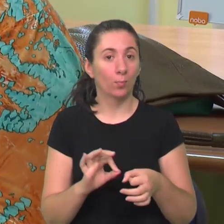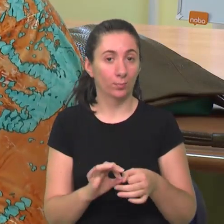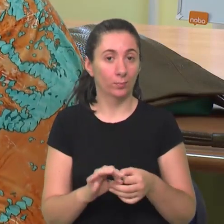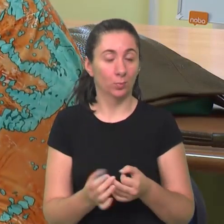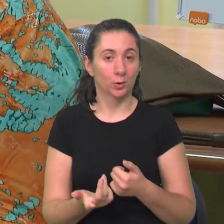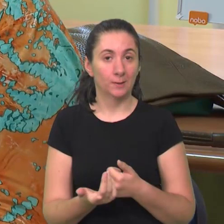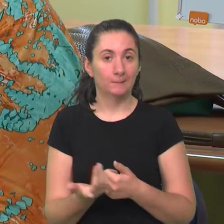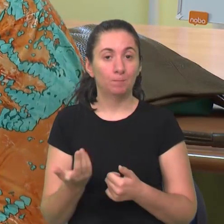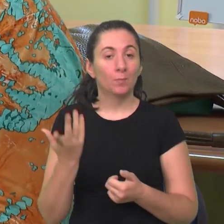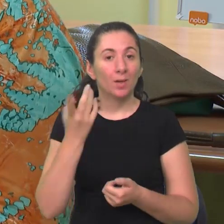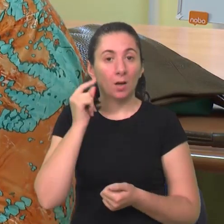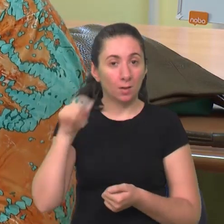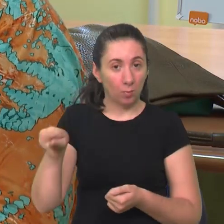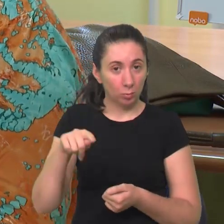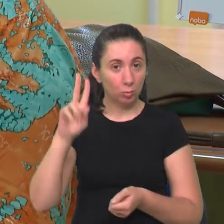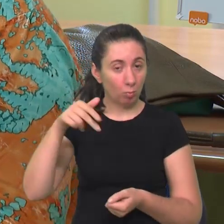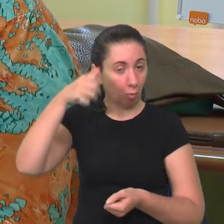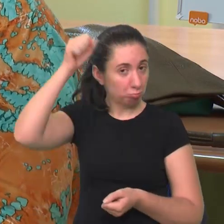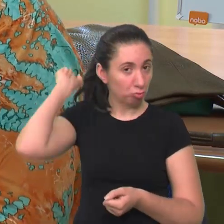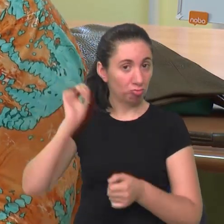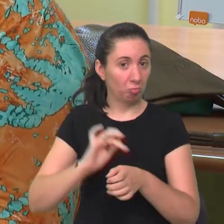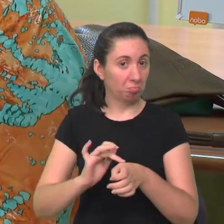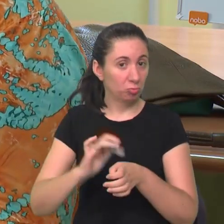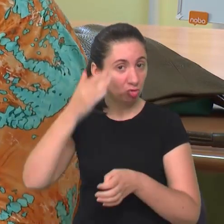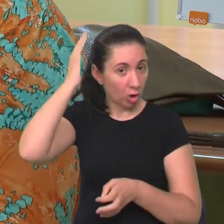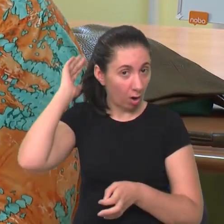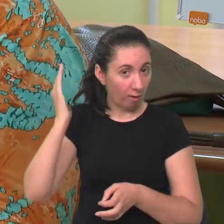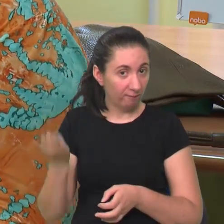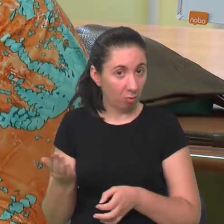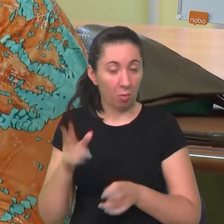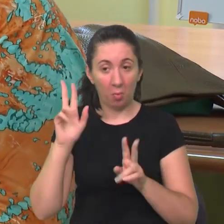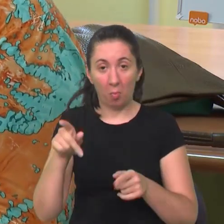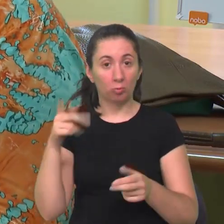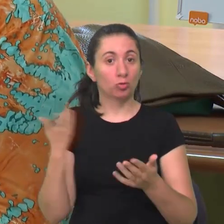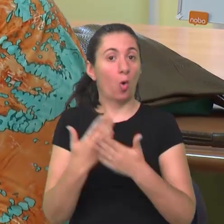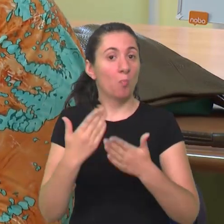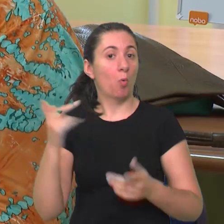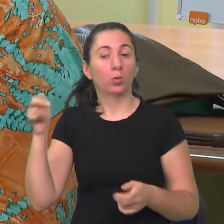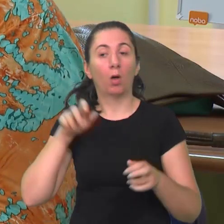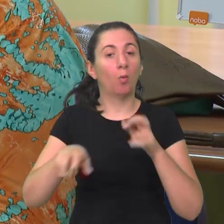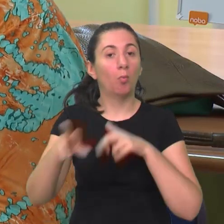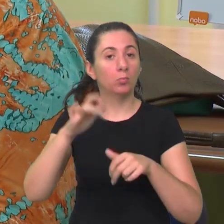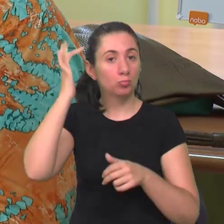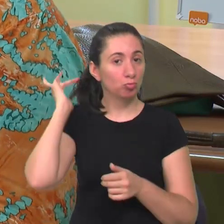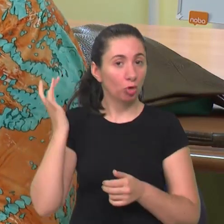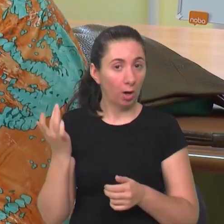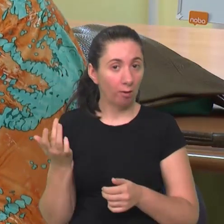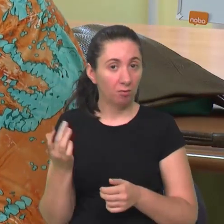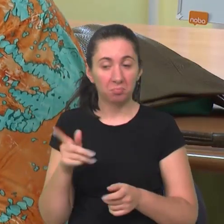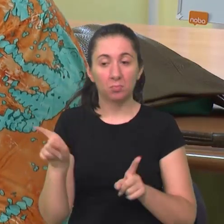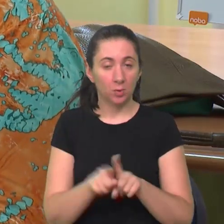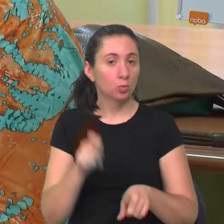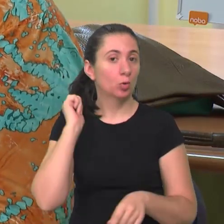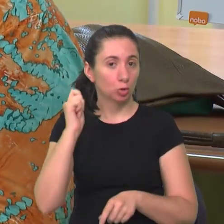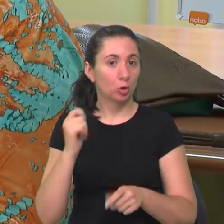Mislim da kad muškarci mogu se šišati na čelavo i nositi to kao modni detalj, da i u tom smislu